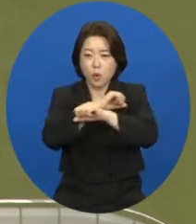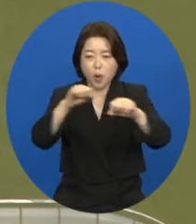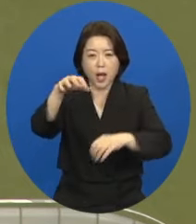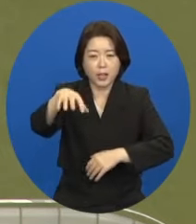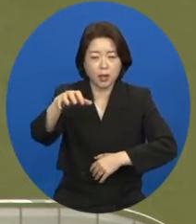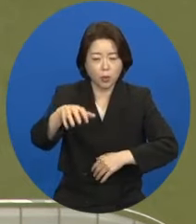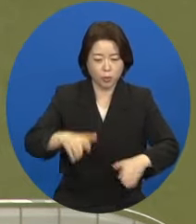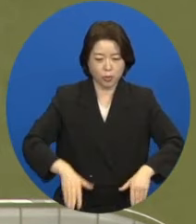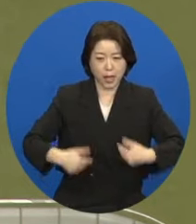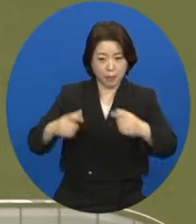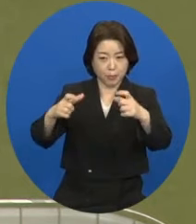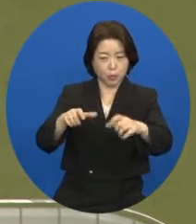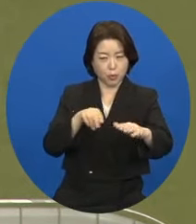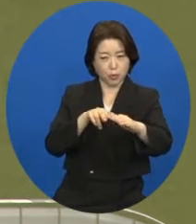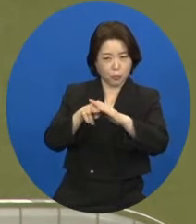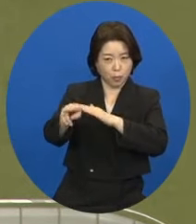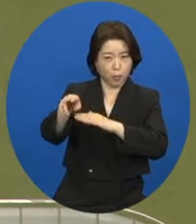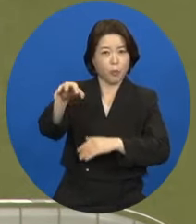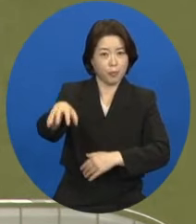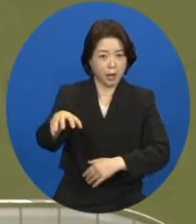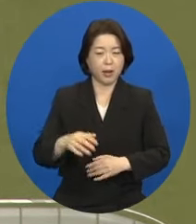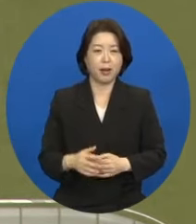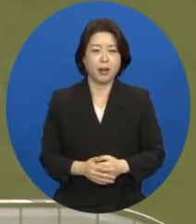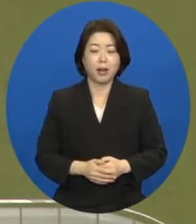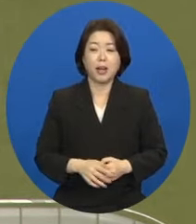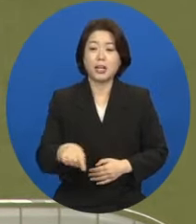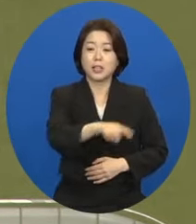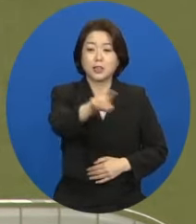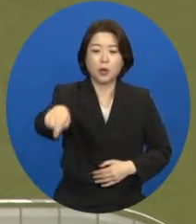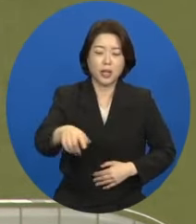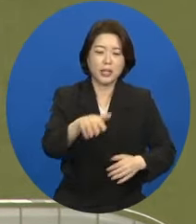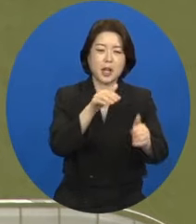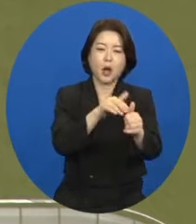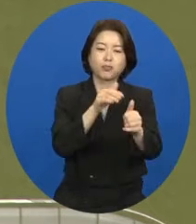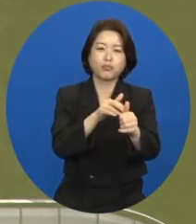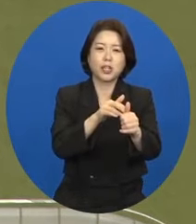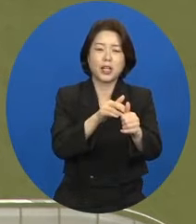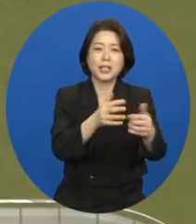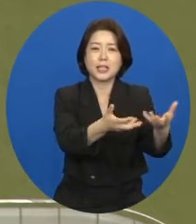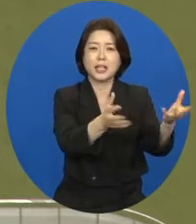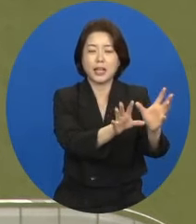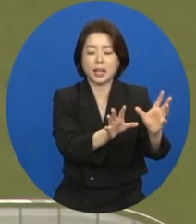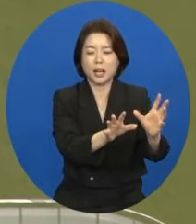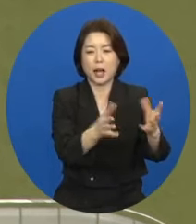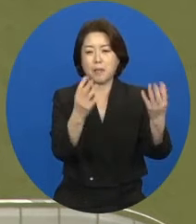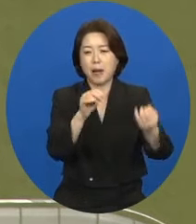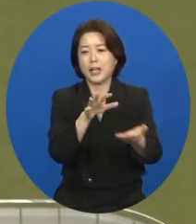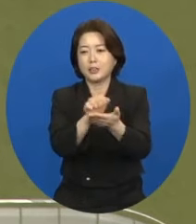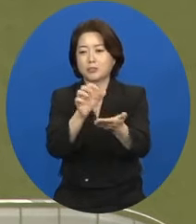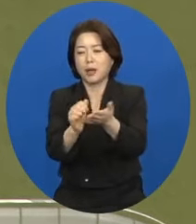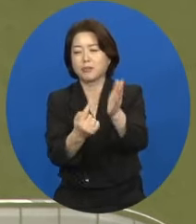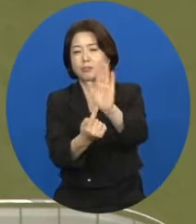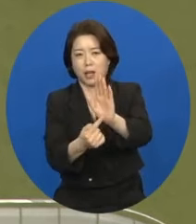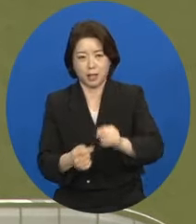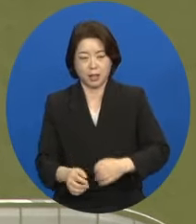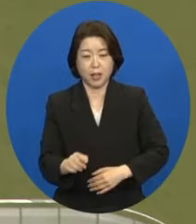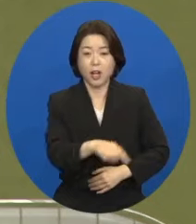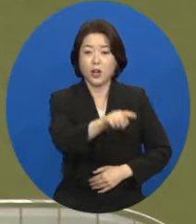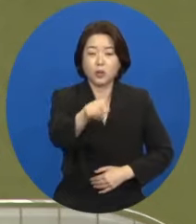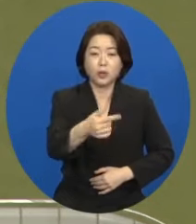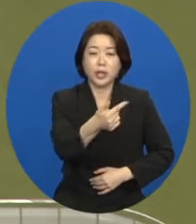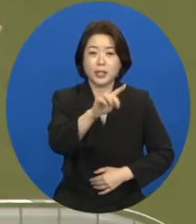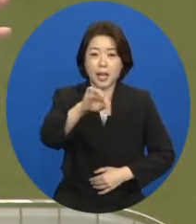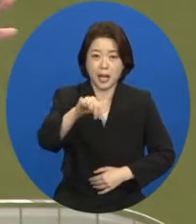굉장히 남쪽이에요. 근데 거기는 블레셋이 더 자주 출몰하는 곳이고 또 거기에 누가 살고 있었냐면 나발이라고